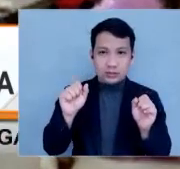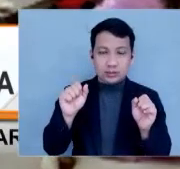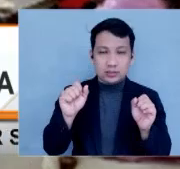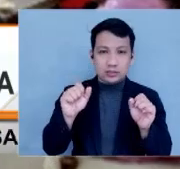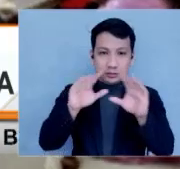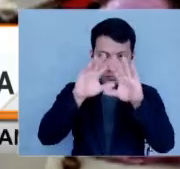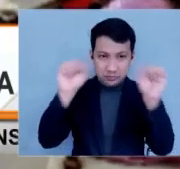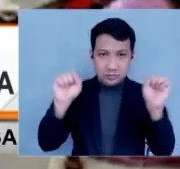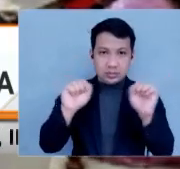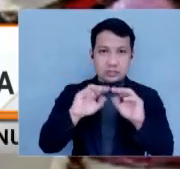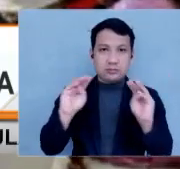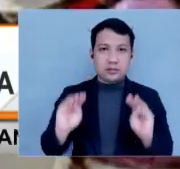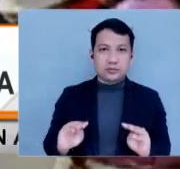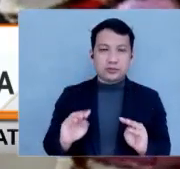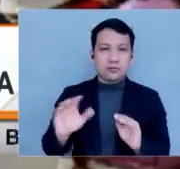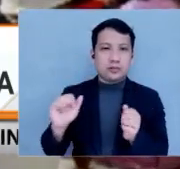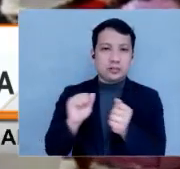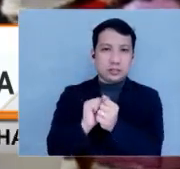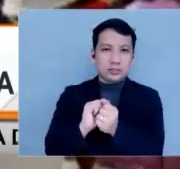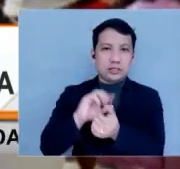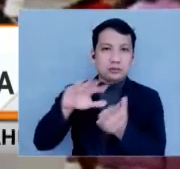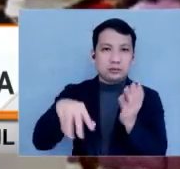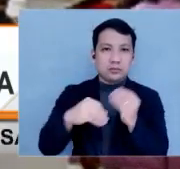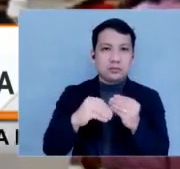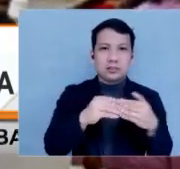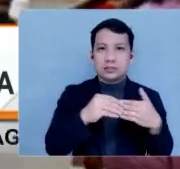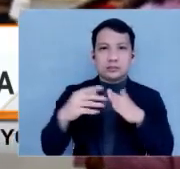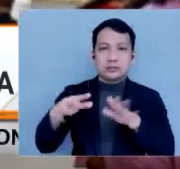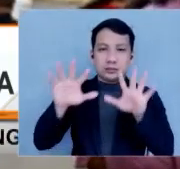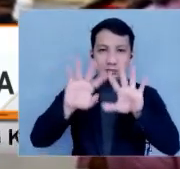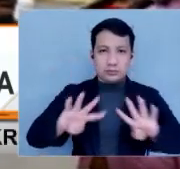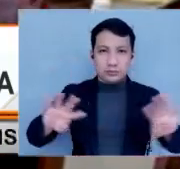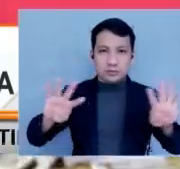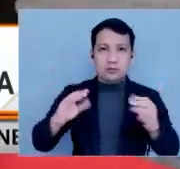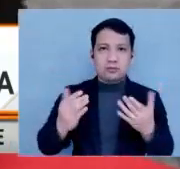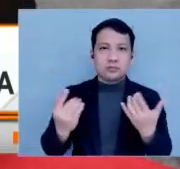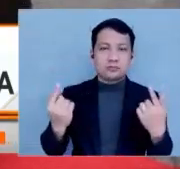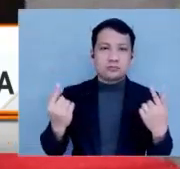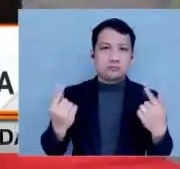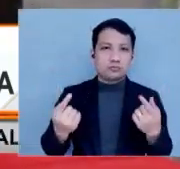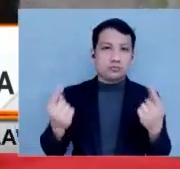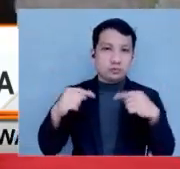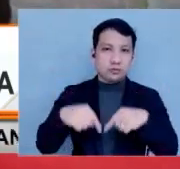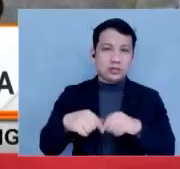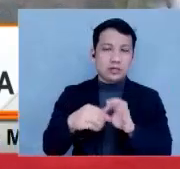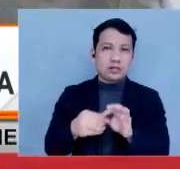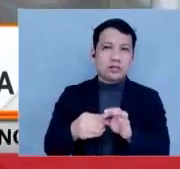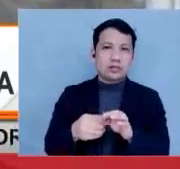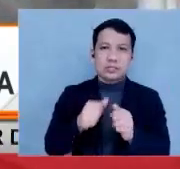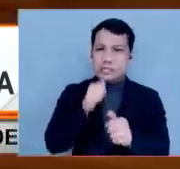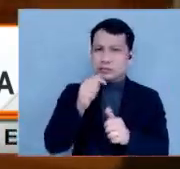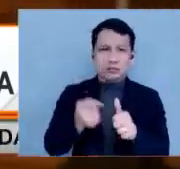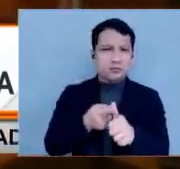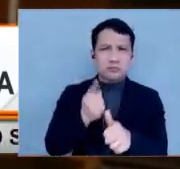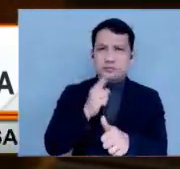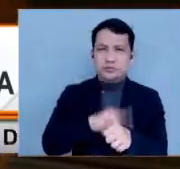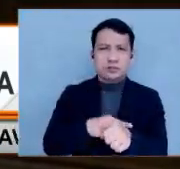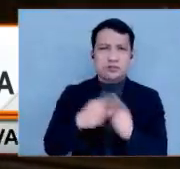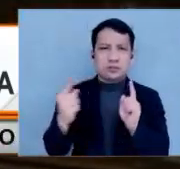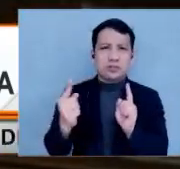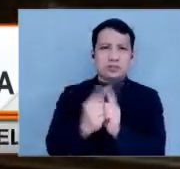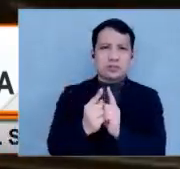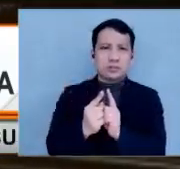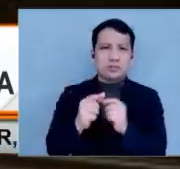Kasama nila sa event ang iba pang leader ng ASEAN na present din sa inauguration. Hindi ito ang unang beses na nagkita ang dalawang